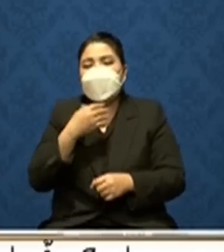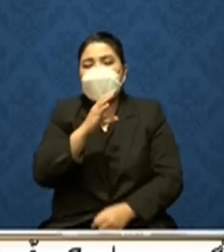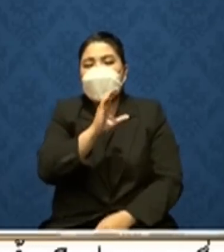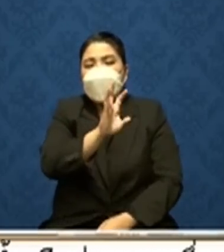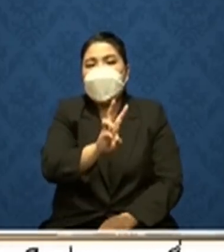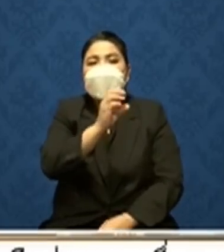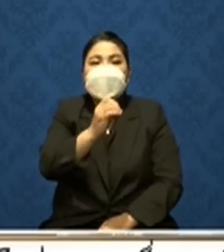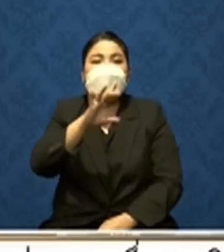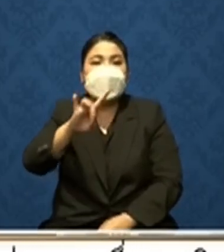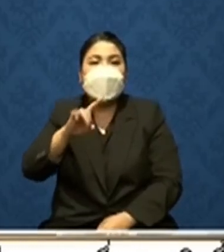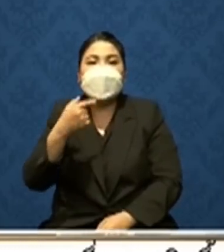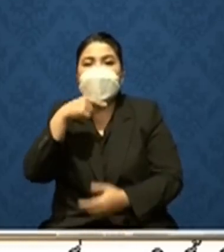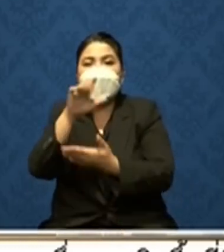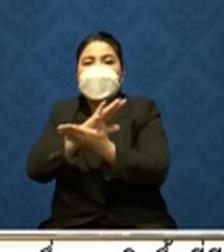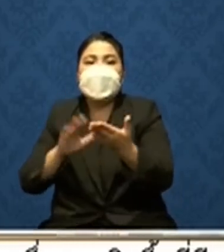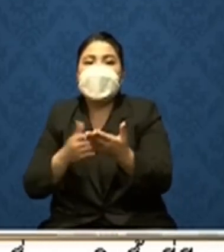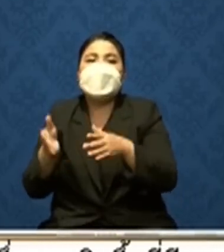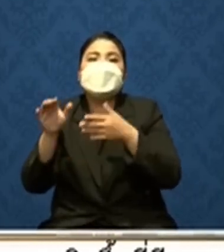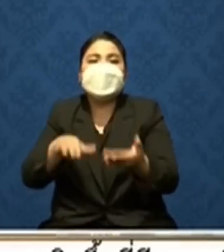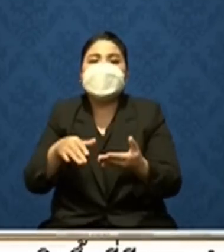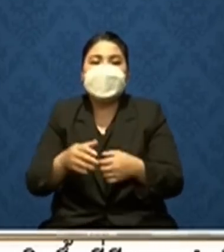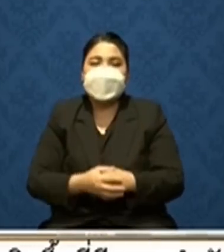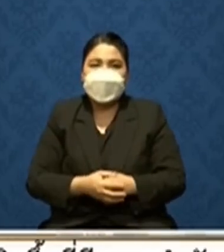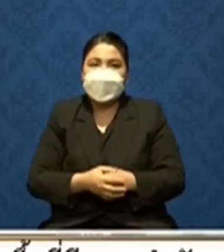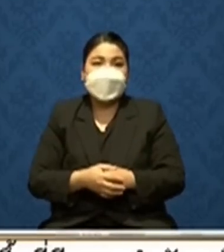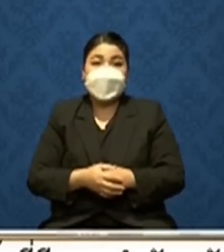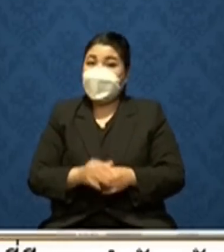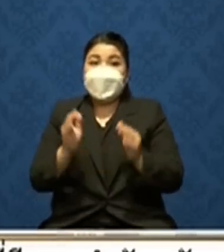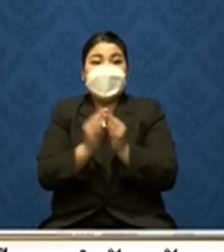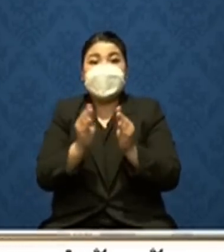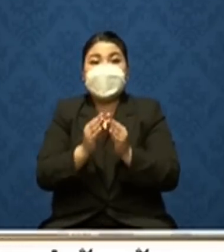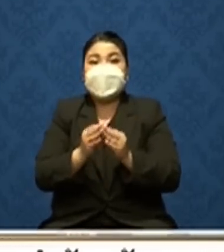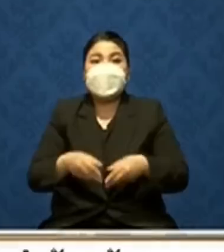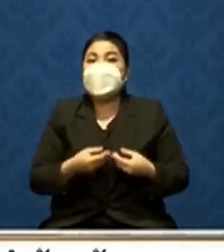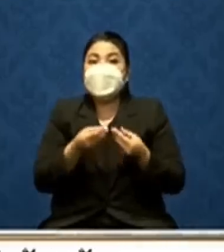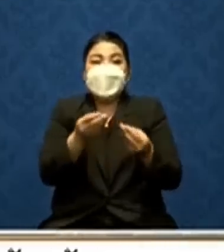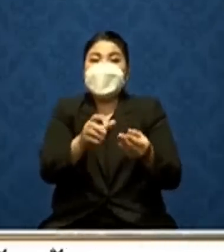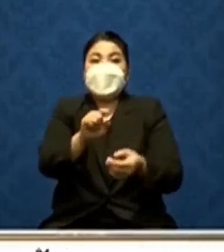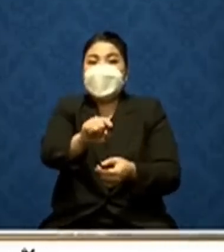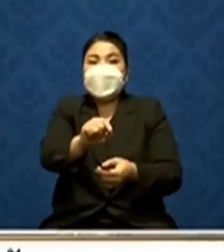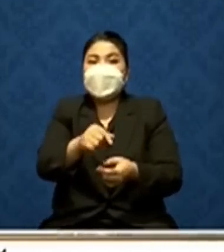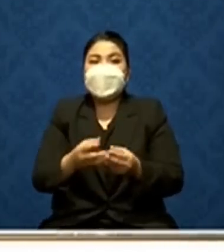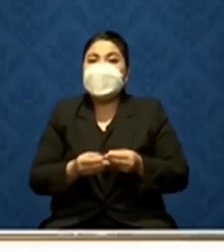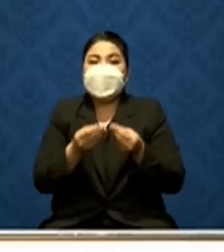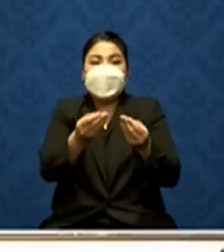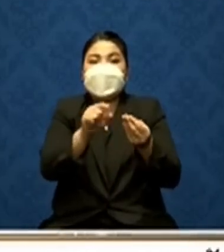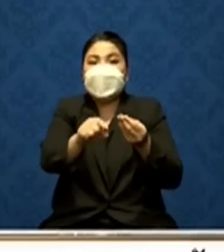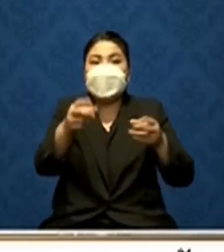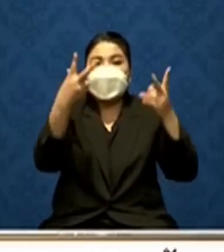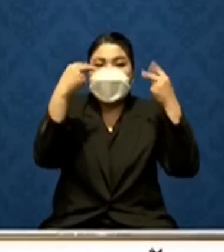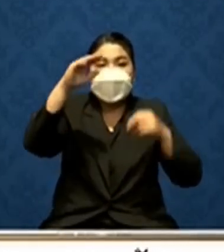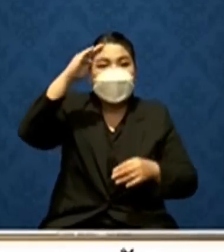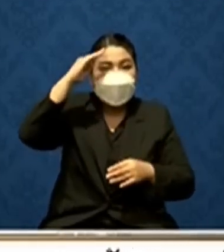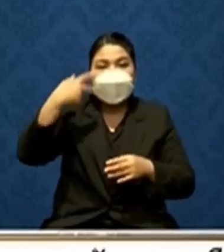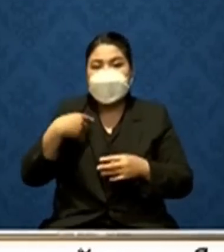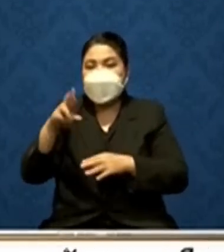ชาติอีกต่อไปเลยครับขอบคุณครับสำหรับคะแนนไม่ไว้วางใจพลเอกประยุทธ์จันทร์โอชาไม่ไว้วางใจร่ำจี